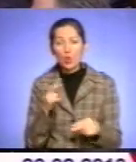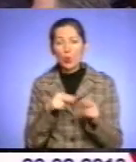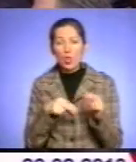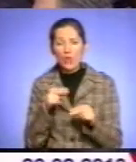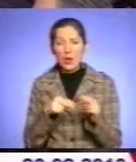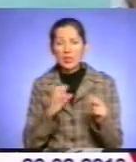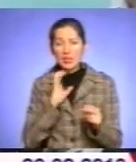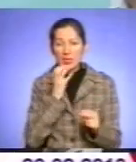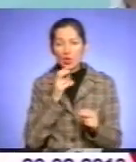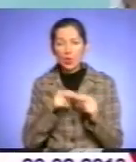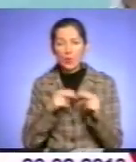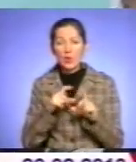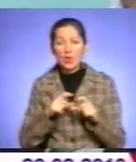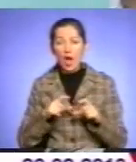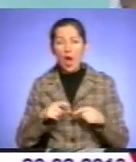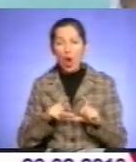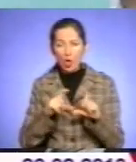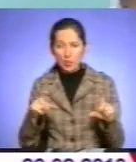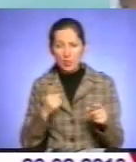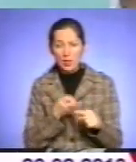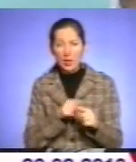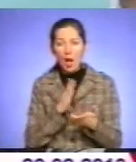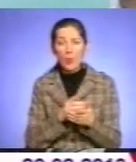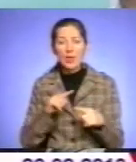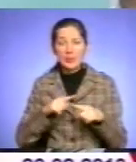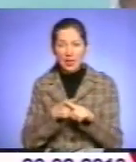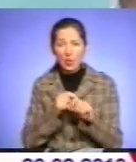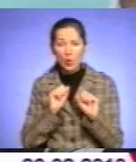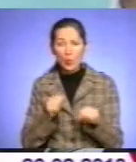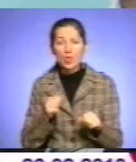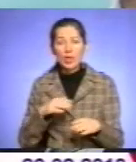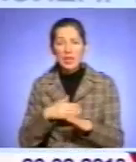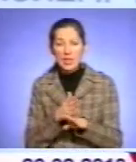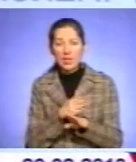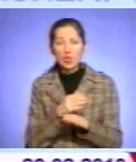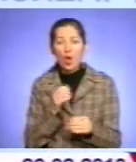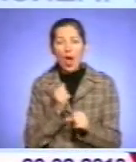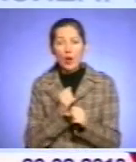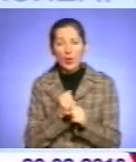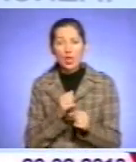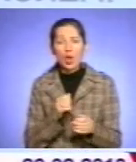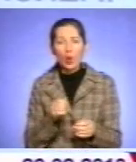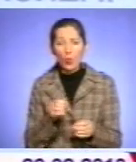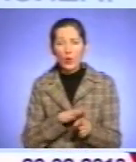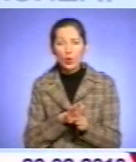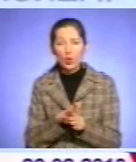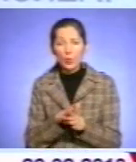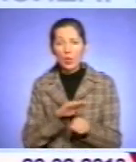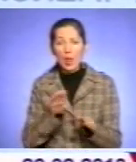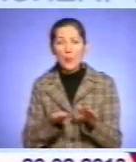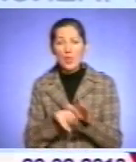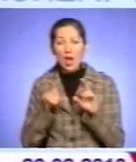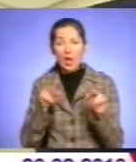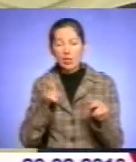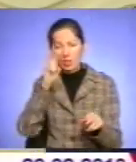серйозних будівельних організацій, яка має відповідну техніку, може якісно виконувати роботи під гарантії держави.